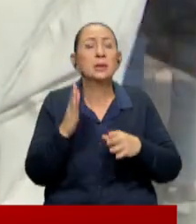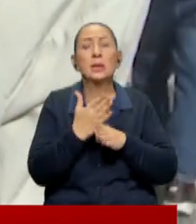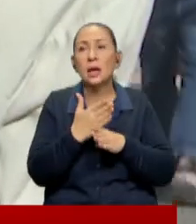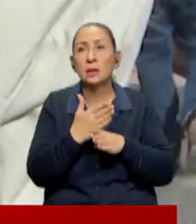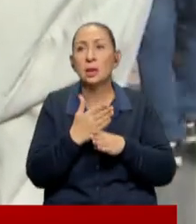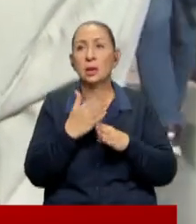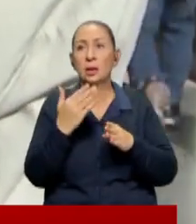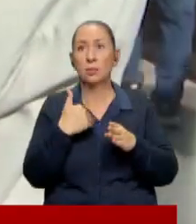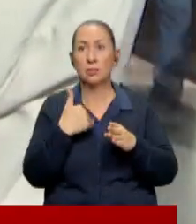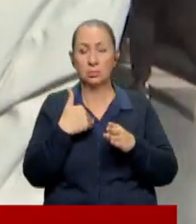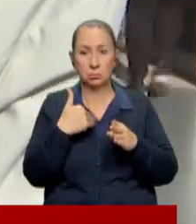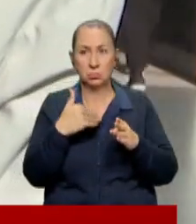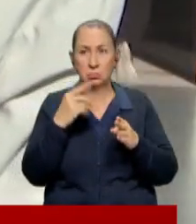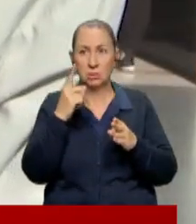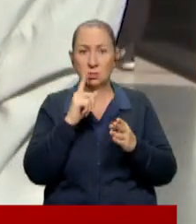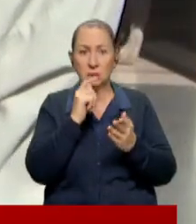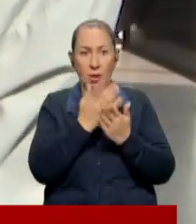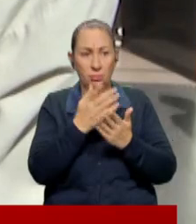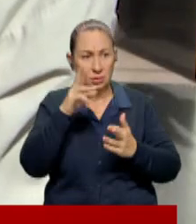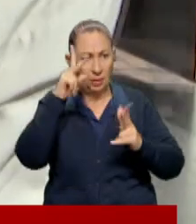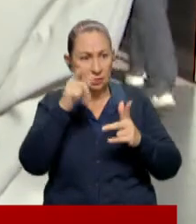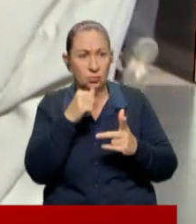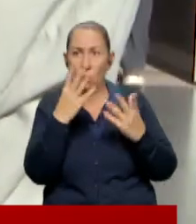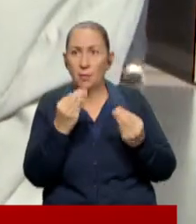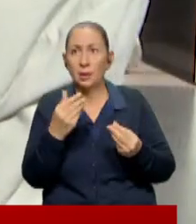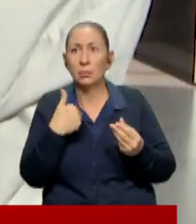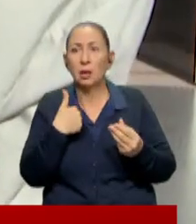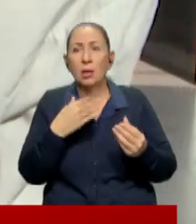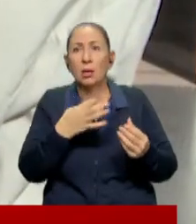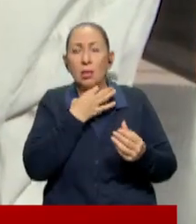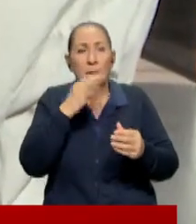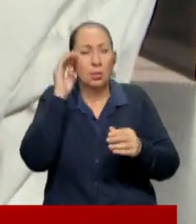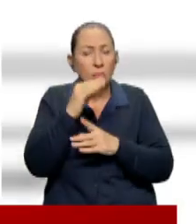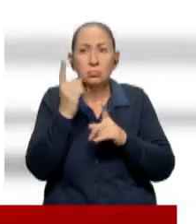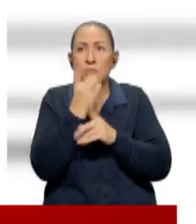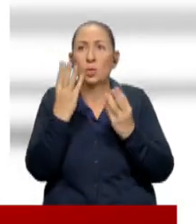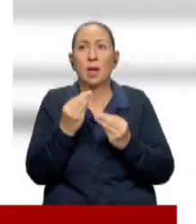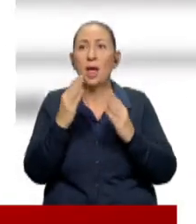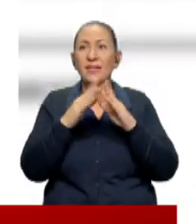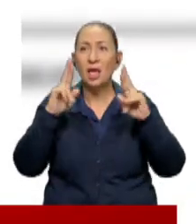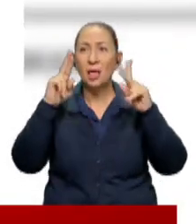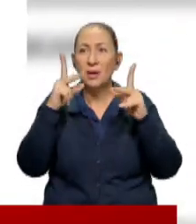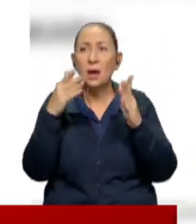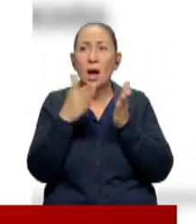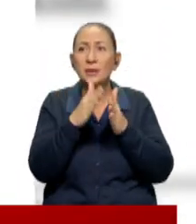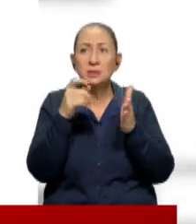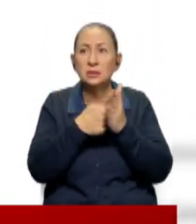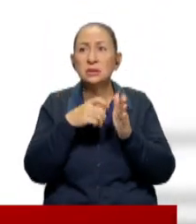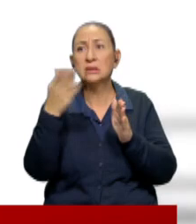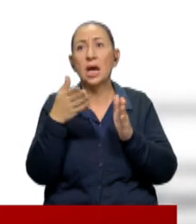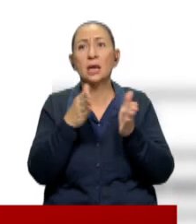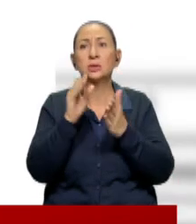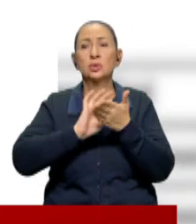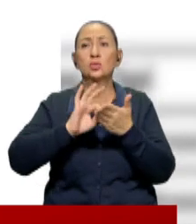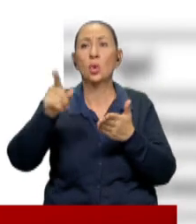maksadı gayrimeşru bir talebi olan adam olabilir. Zor durumda kalırız diye geldik. Evdeki yabancının adres tipinde diğer